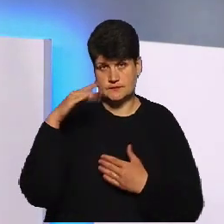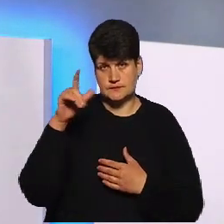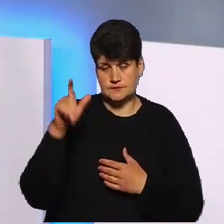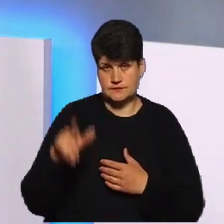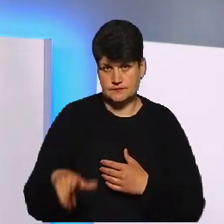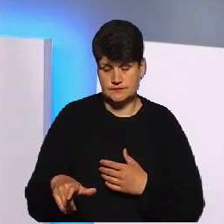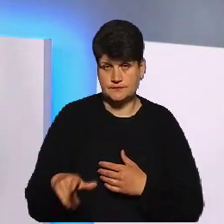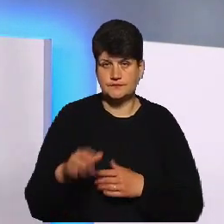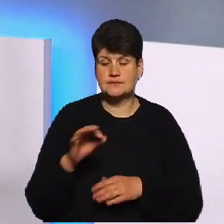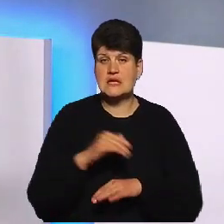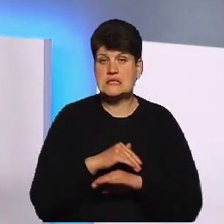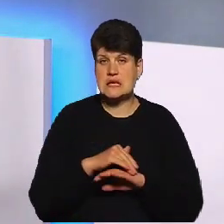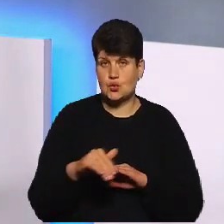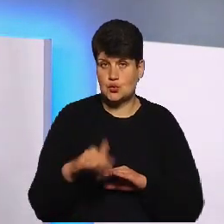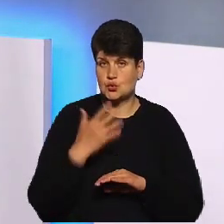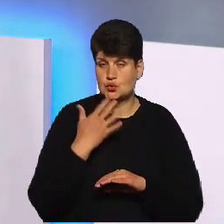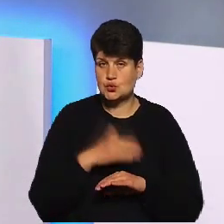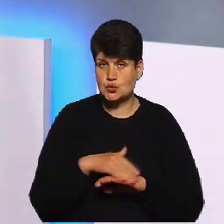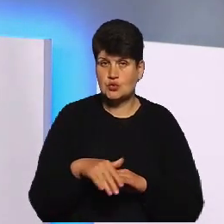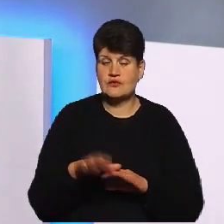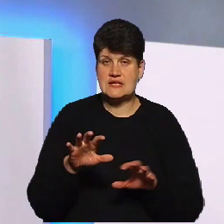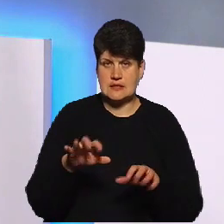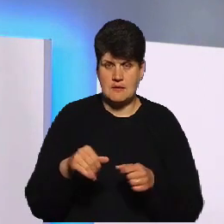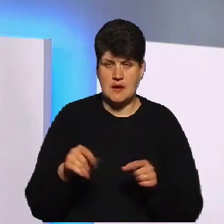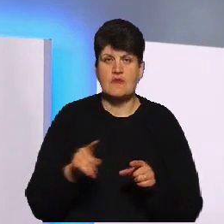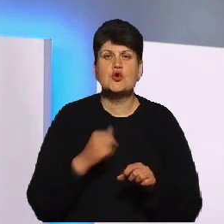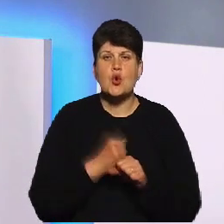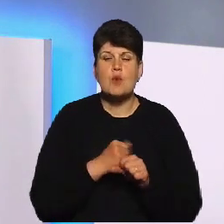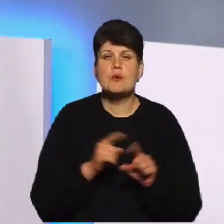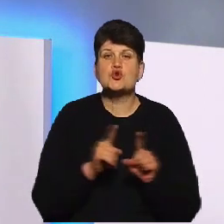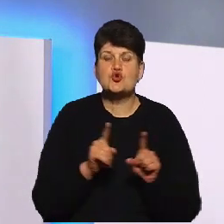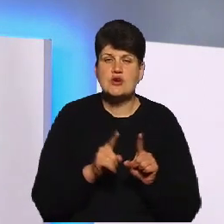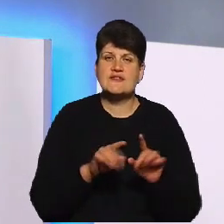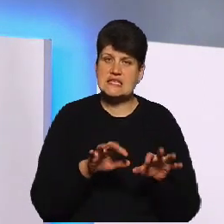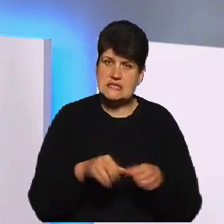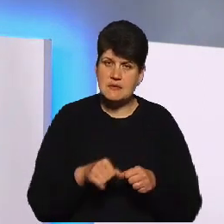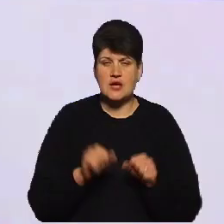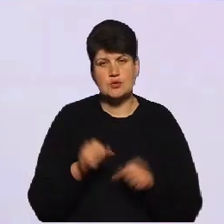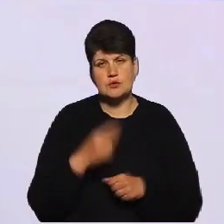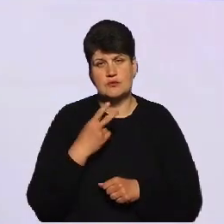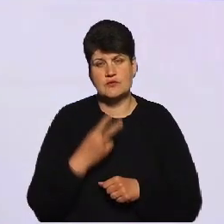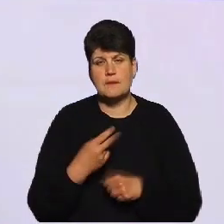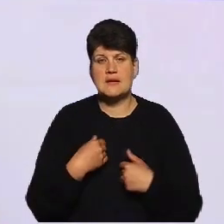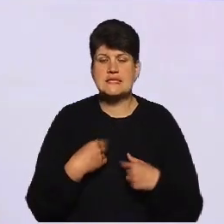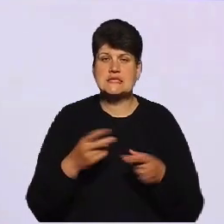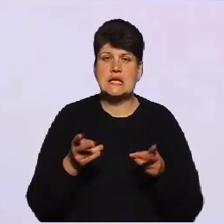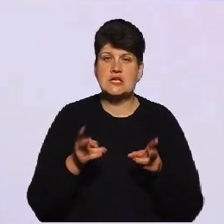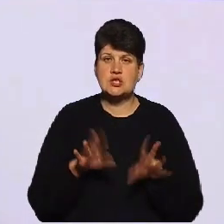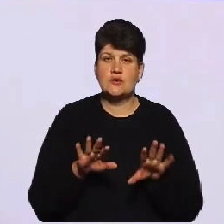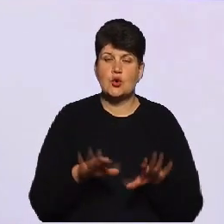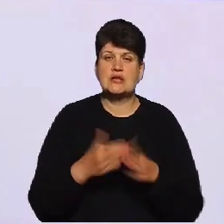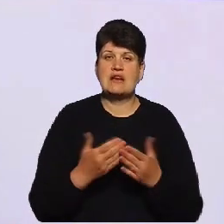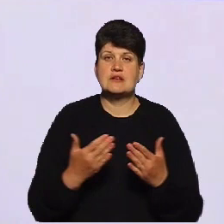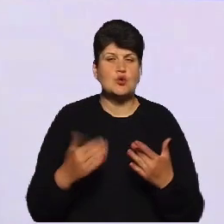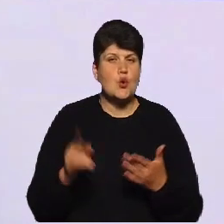він оцей свій виріб забирає з собою, так, але його можна якийсь час... Ну, переглянути у вас, так? Так, ми залишаємо його на виставку обов'язково, і